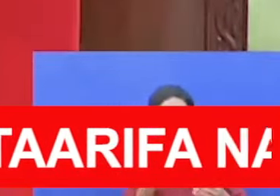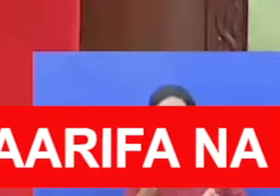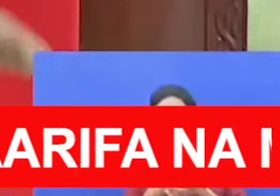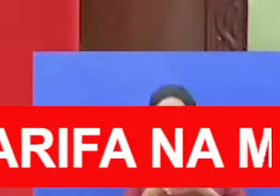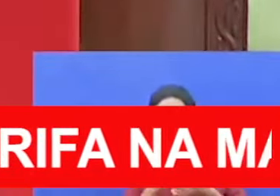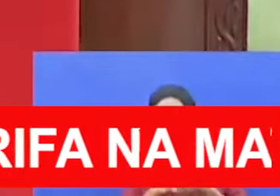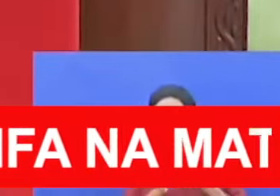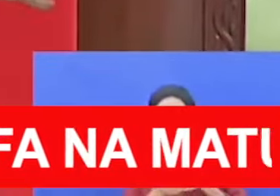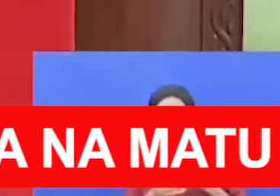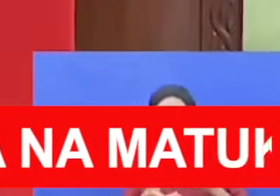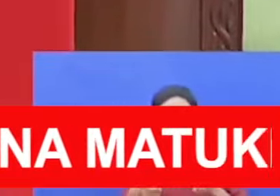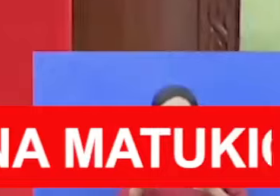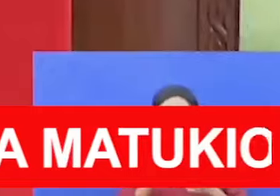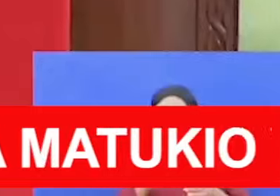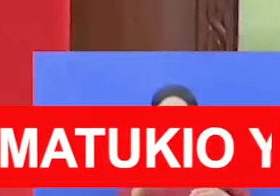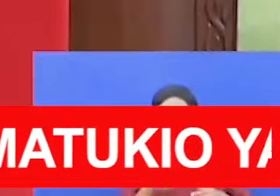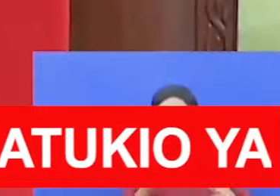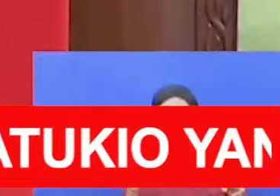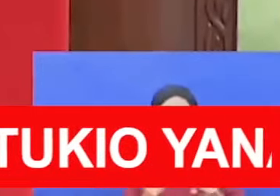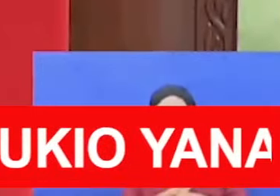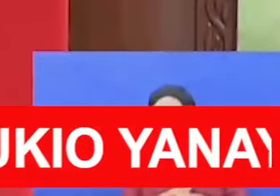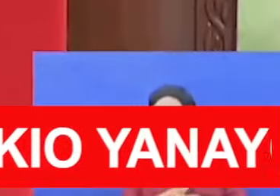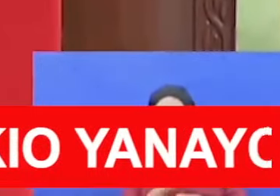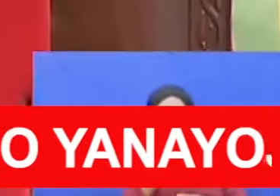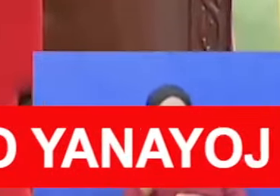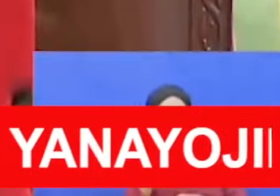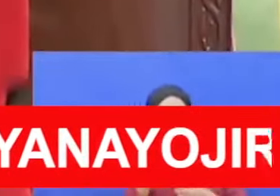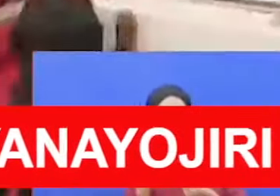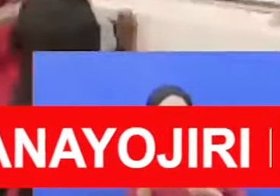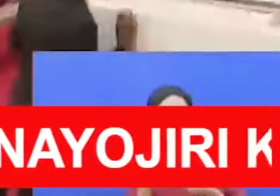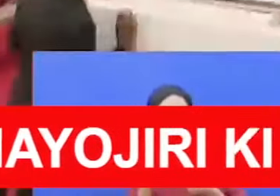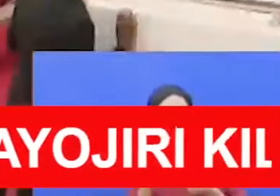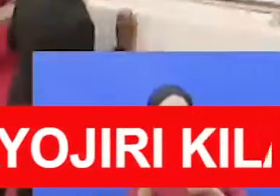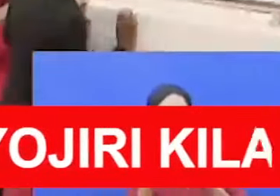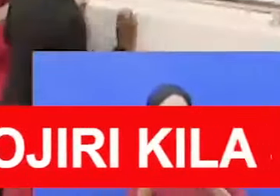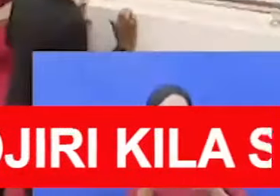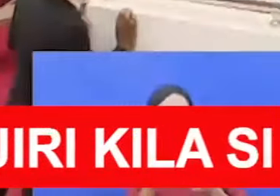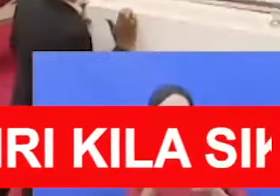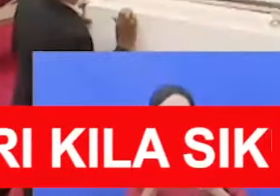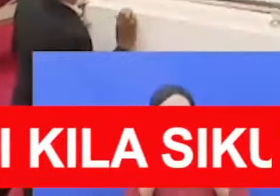kutongeza mwezi mzima huu ili wanafunzi waweze kupata mabadiliko ya mambo hayo? Mheshimiwa Getere,